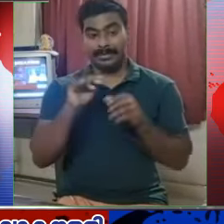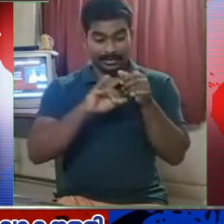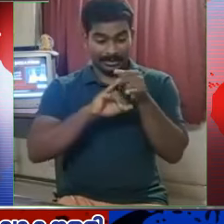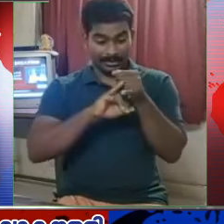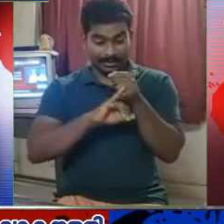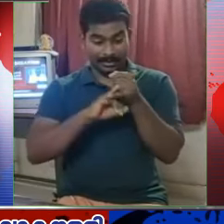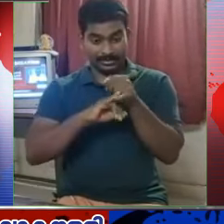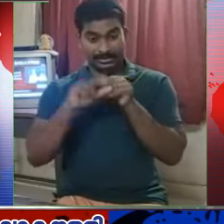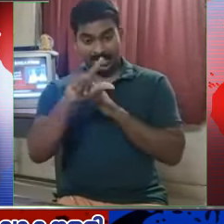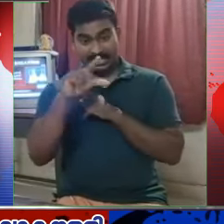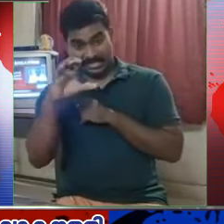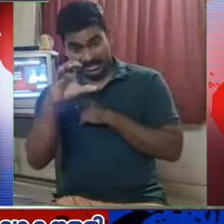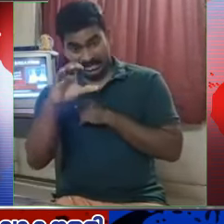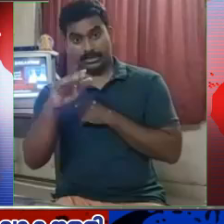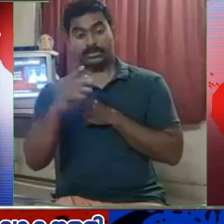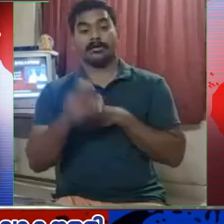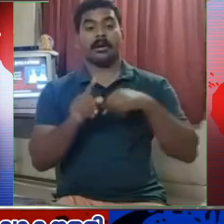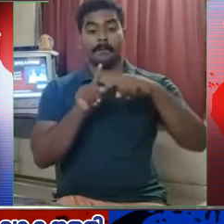ഏതെങ്കിലും തരത്തിലുള്ള